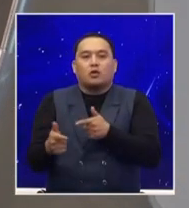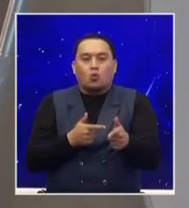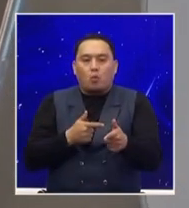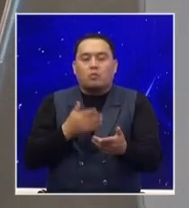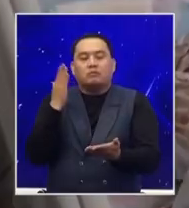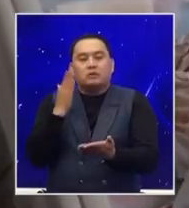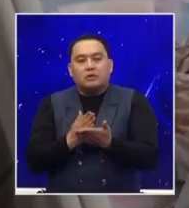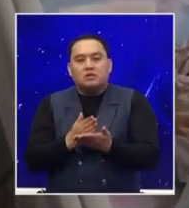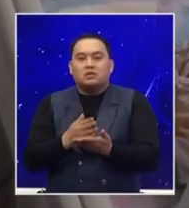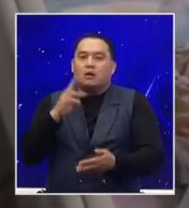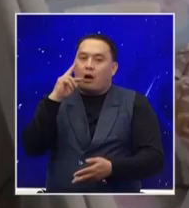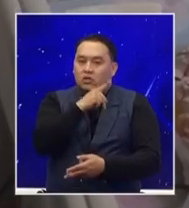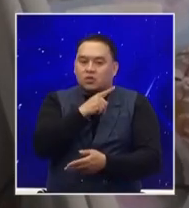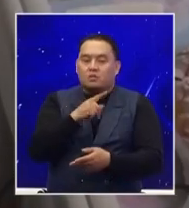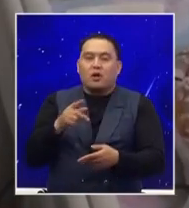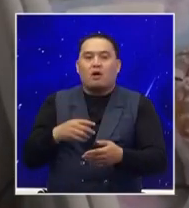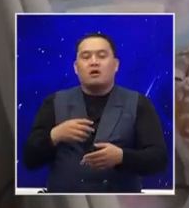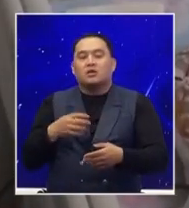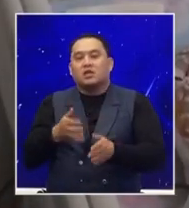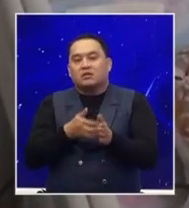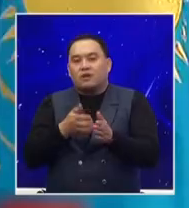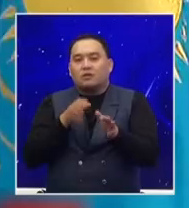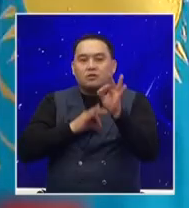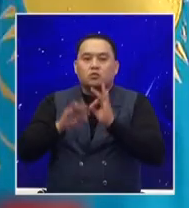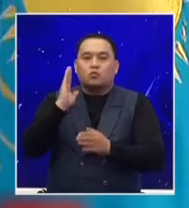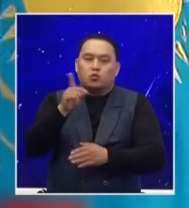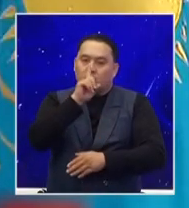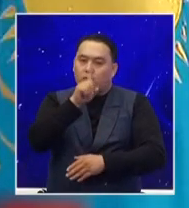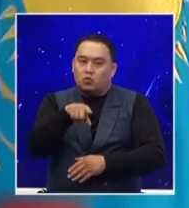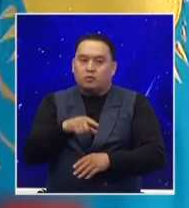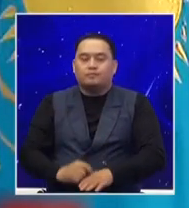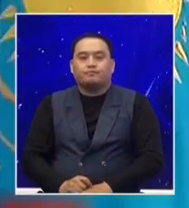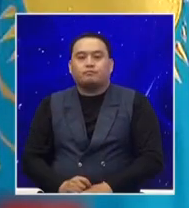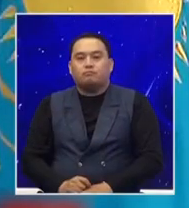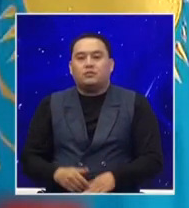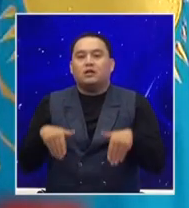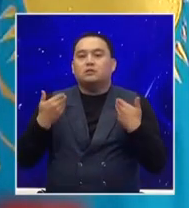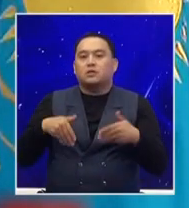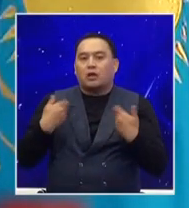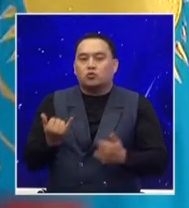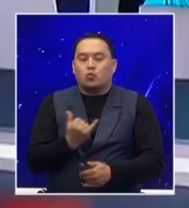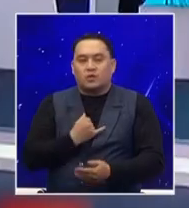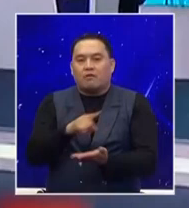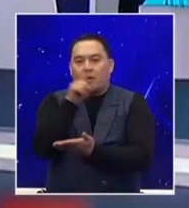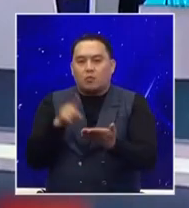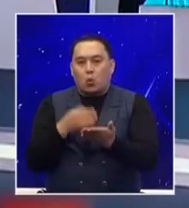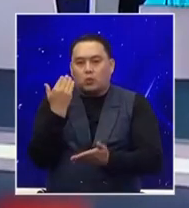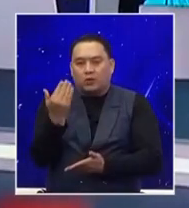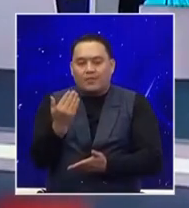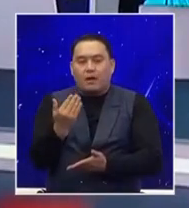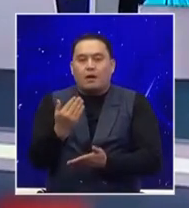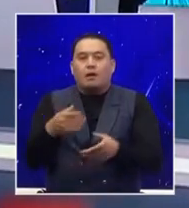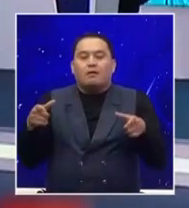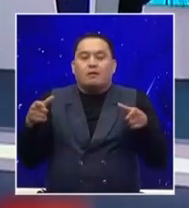ошибки, имевшие место по всей стране в период первой волны. Добрый день, Аманды Габасович. У меня вот такой вопрос. Вот пандемия